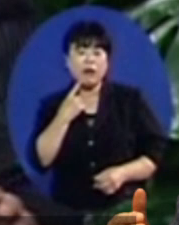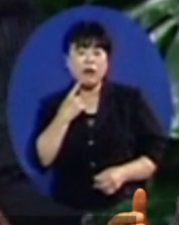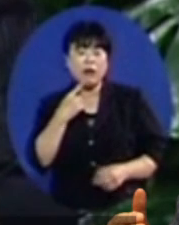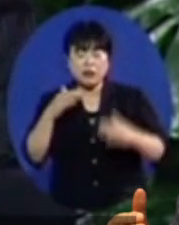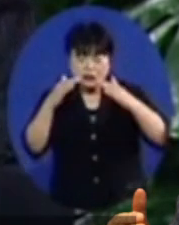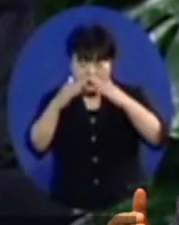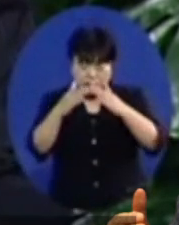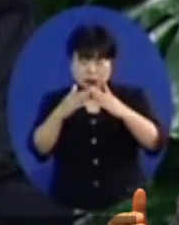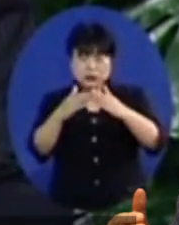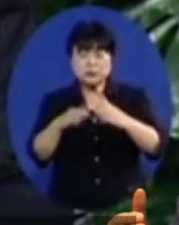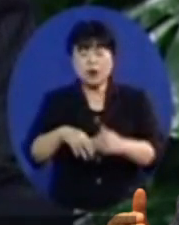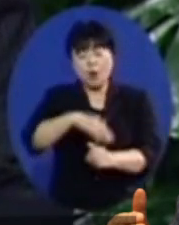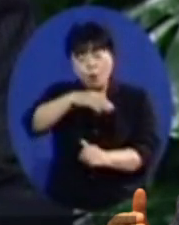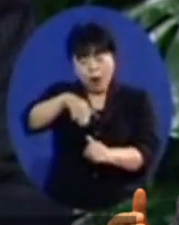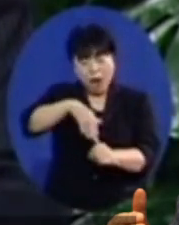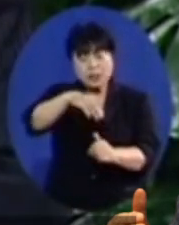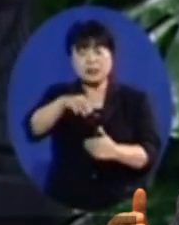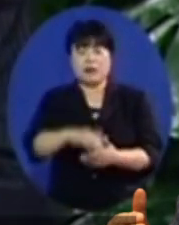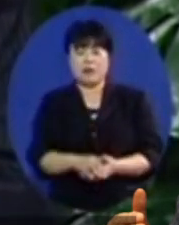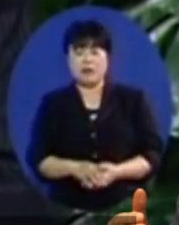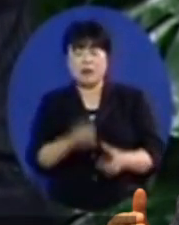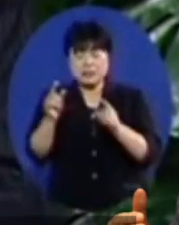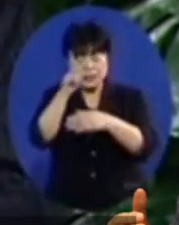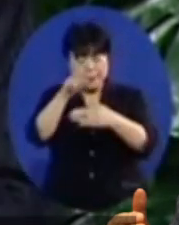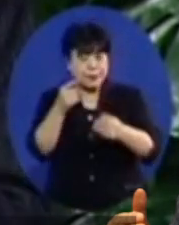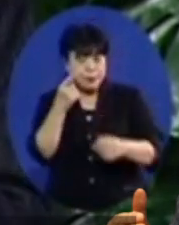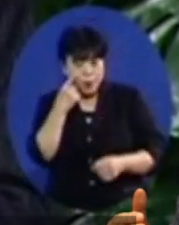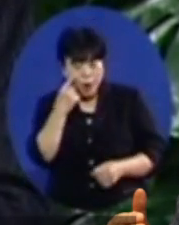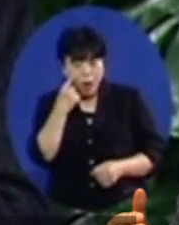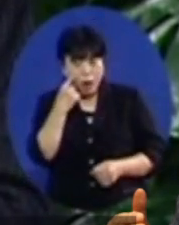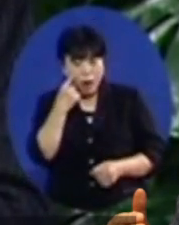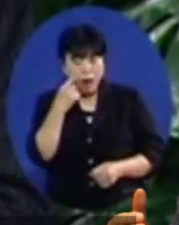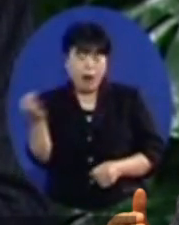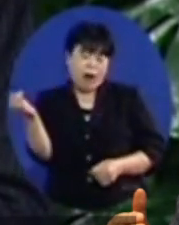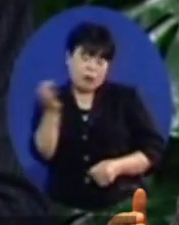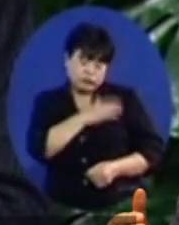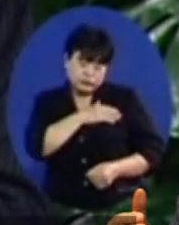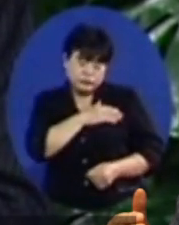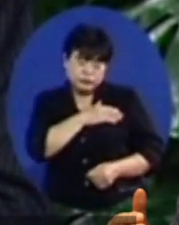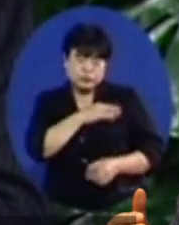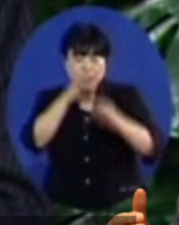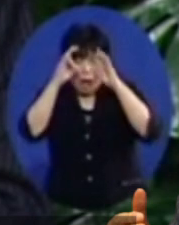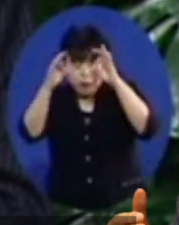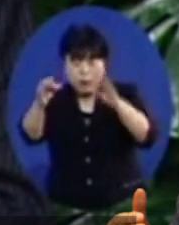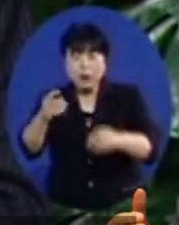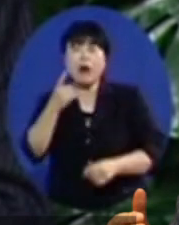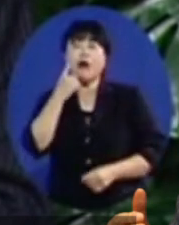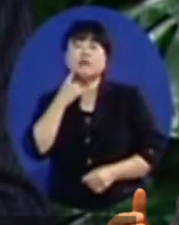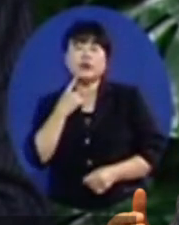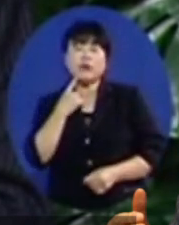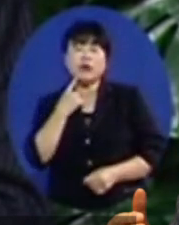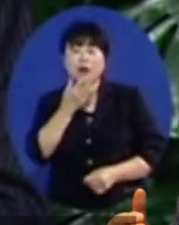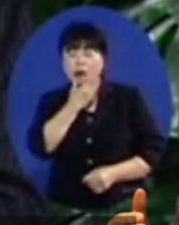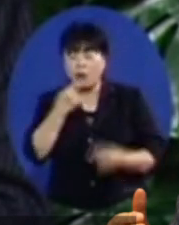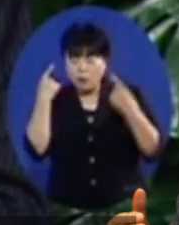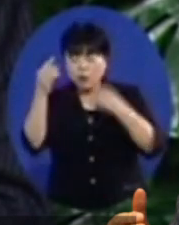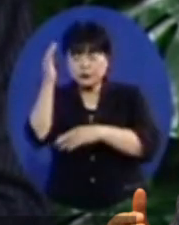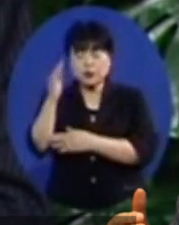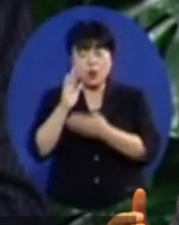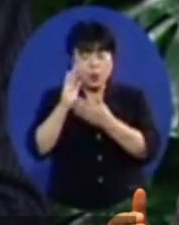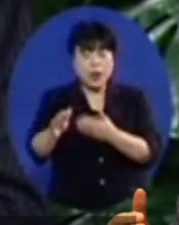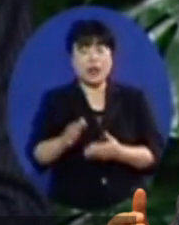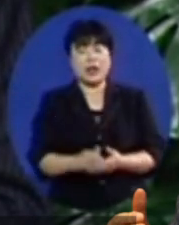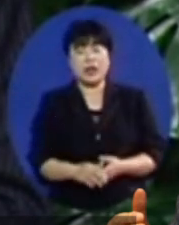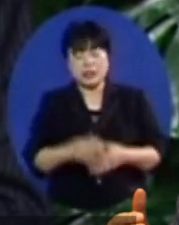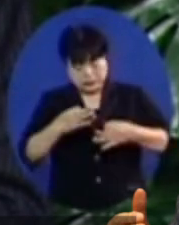그들의 환경시설, 생활 수준 이것이 너무 부럽고 제가 복음 증거 이외에는